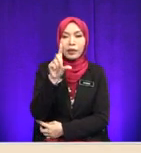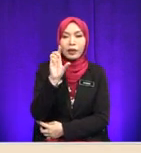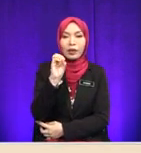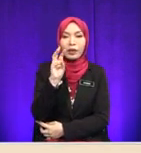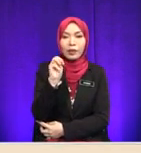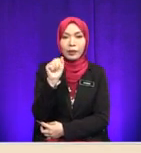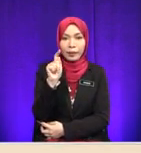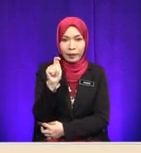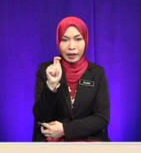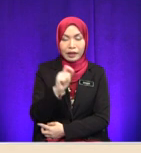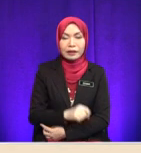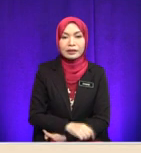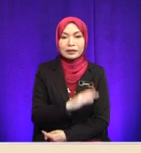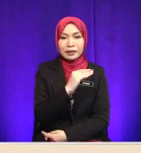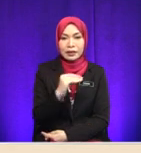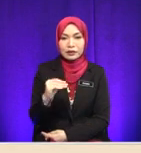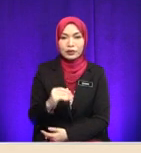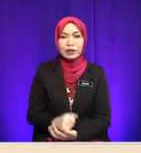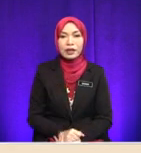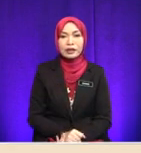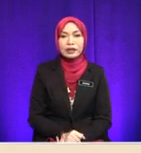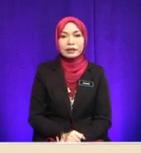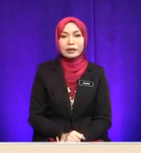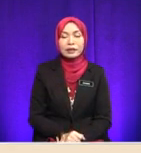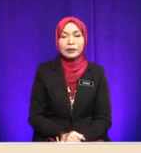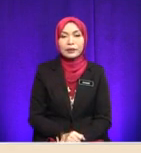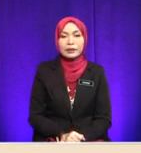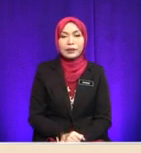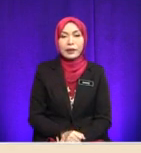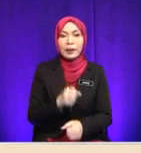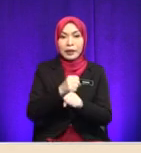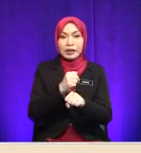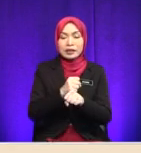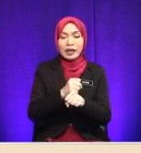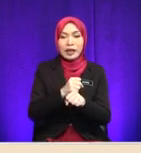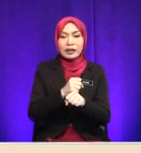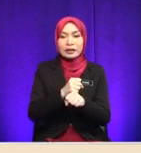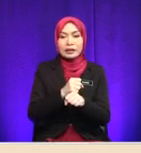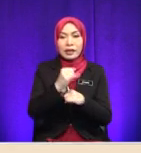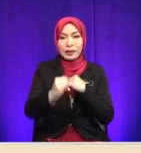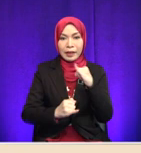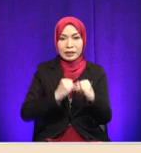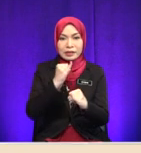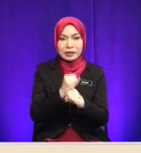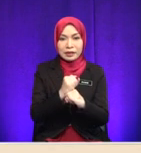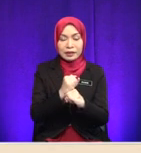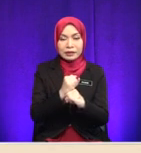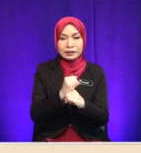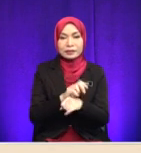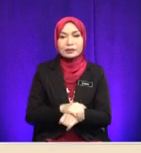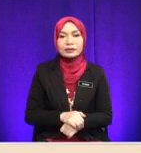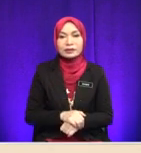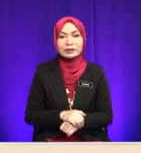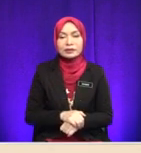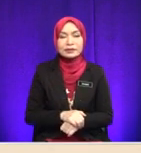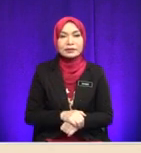keempat, organisasi antarabangsa, penyertaan dalam badan antarabangsa dan pelaksanaan keputusan yang diambil dalam badan